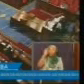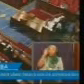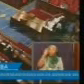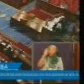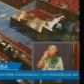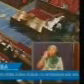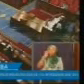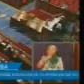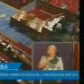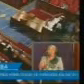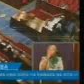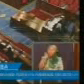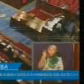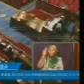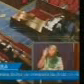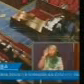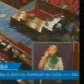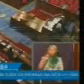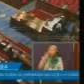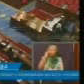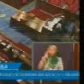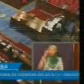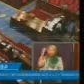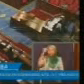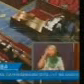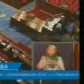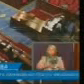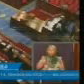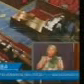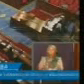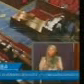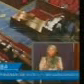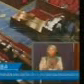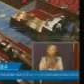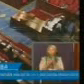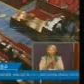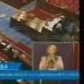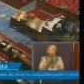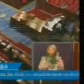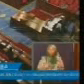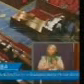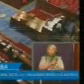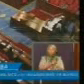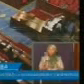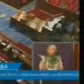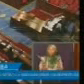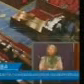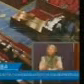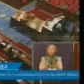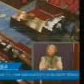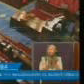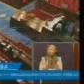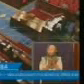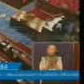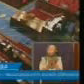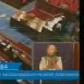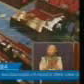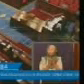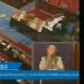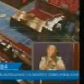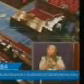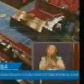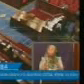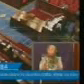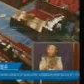Mheshimiwa makamu mwenyekiti, naomba mwongozo wako, na kwa ajili ya muda naomba nisisome kanuni.